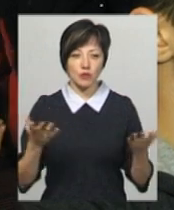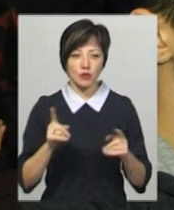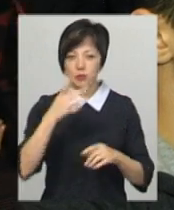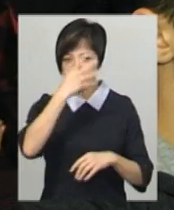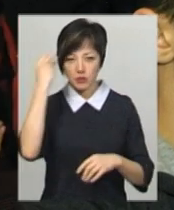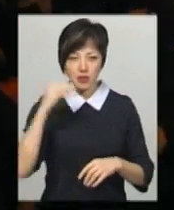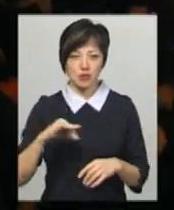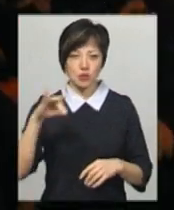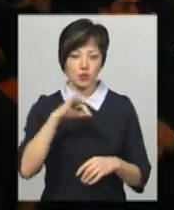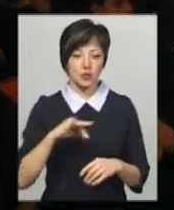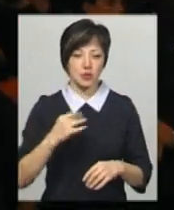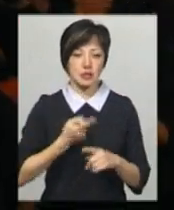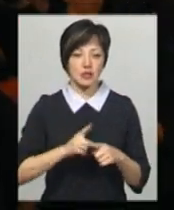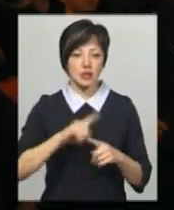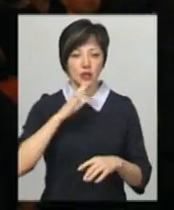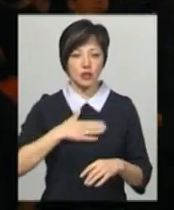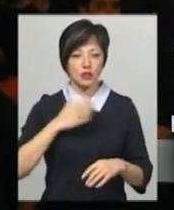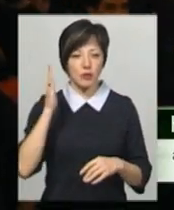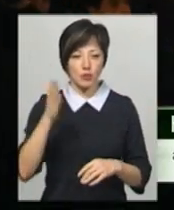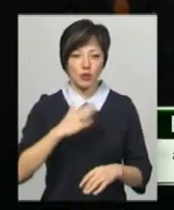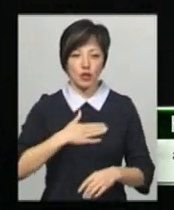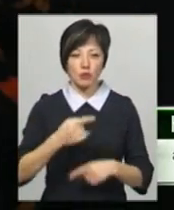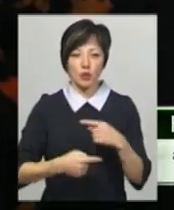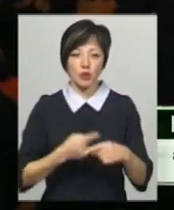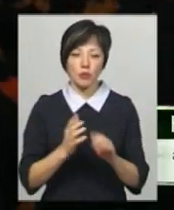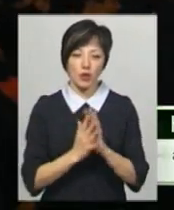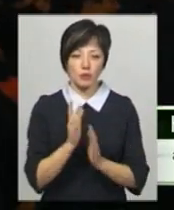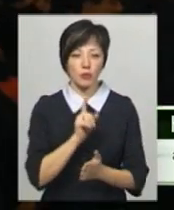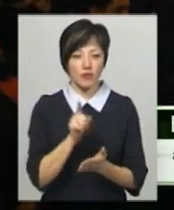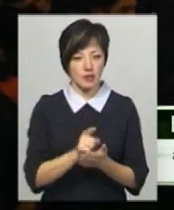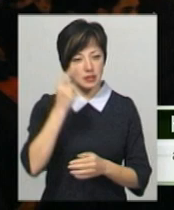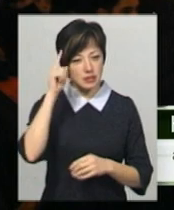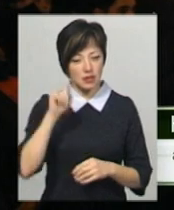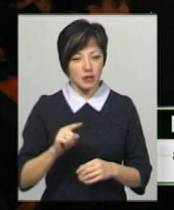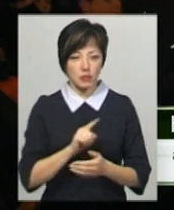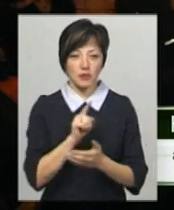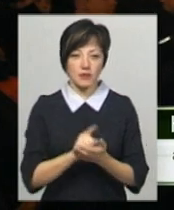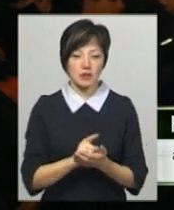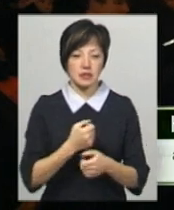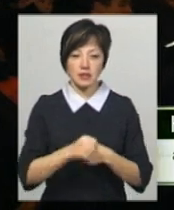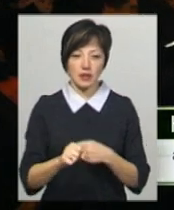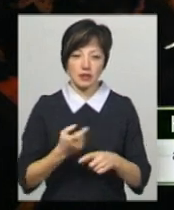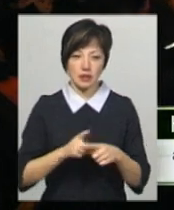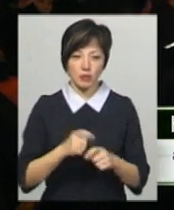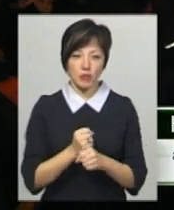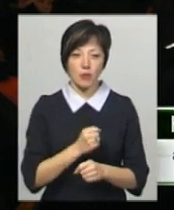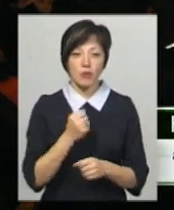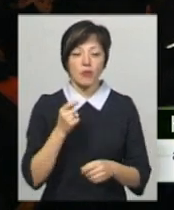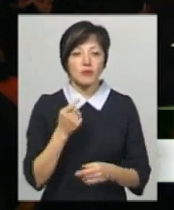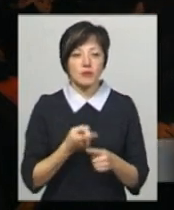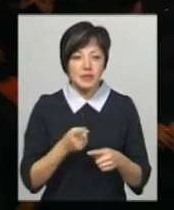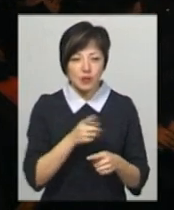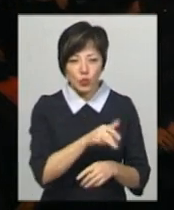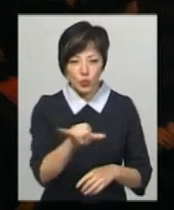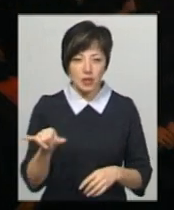не забувати історію. Це наше майбутнє, це наше покоління підростає. Вони повинні знати, вони не повинні заставляти їх це робити. В